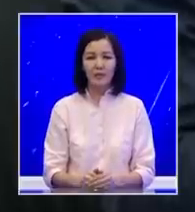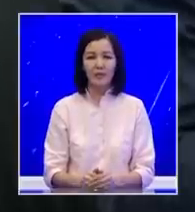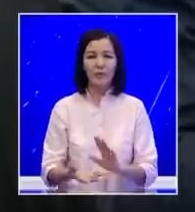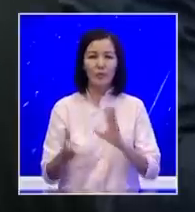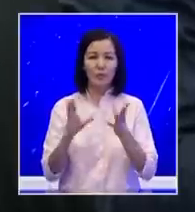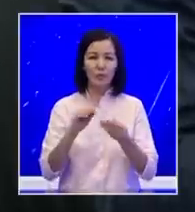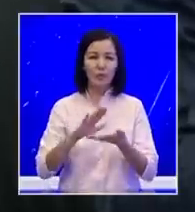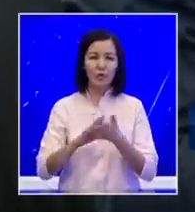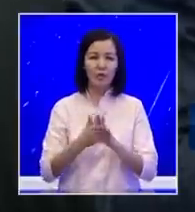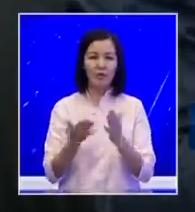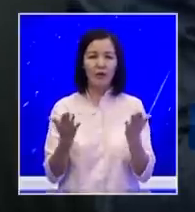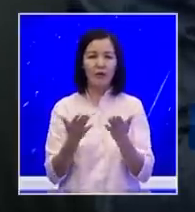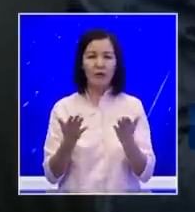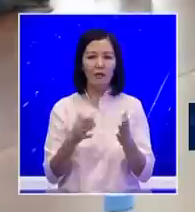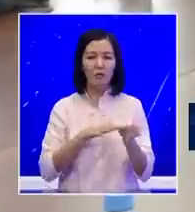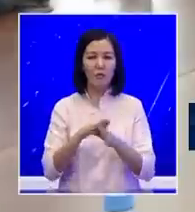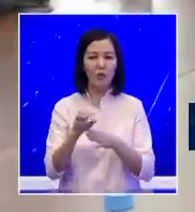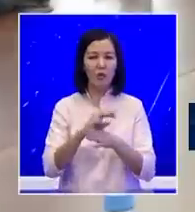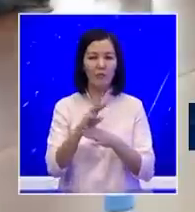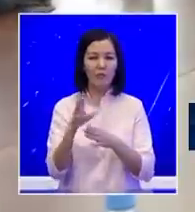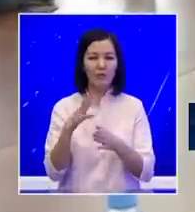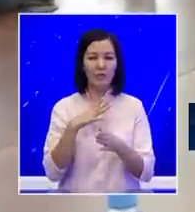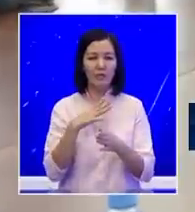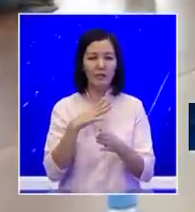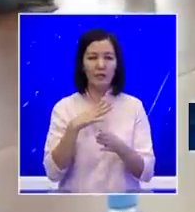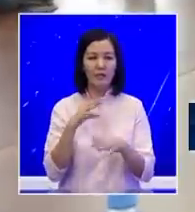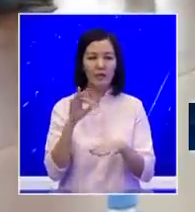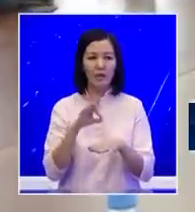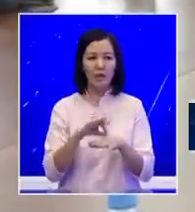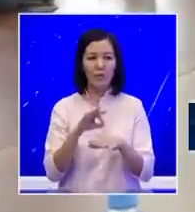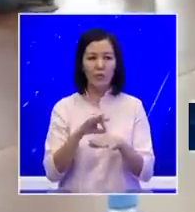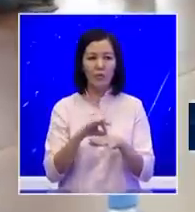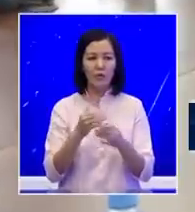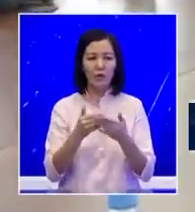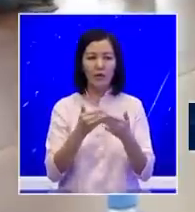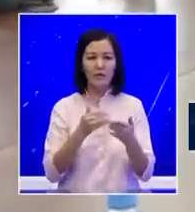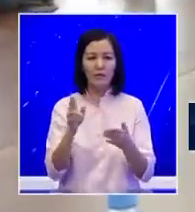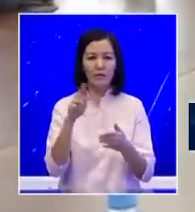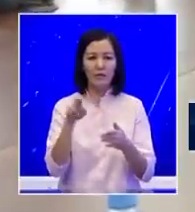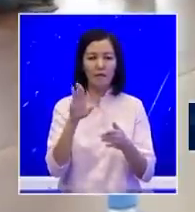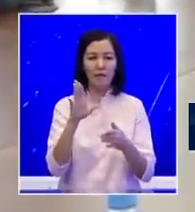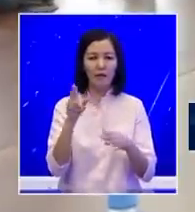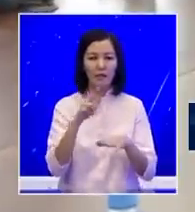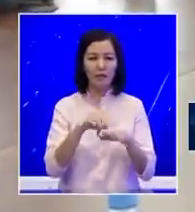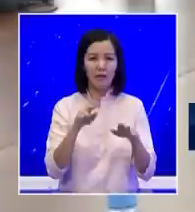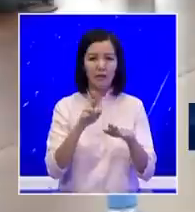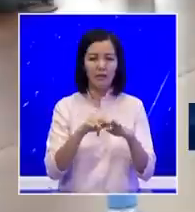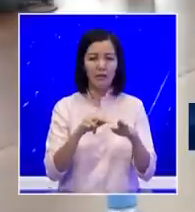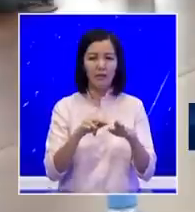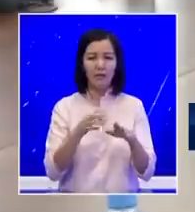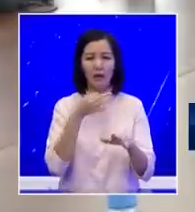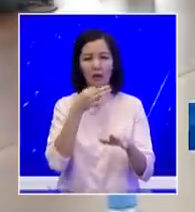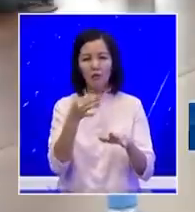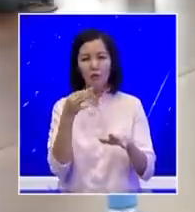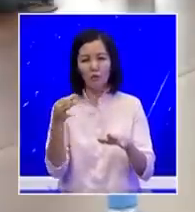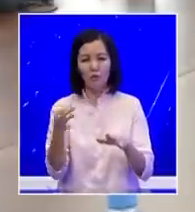Постар толығымен қамтамасыз етілген. Күнде кешке селекторды алдыда ДВД-ден де сұрап отырамыз, бір-біріне перекрестно, где